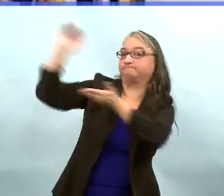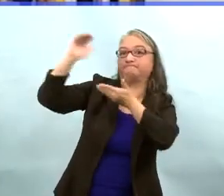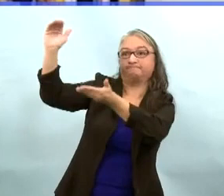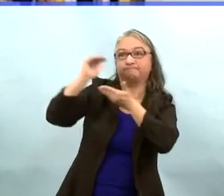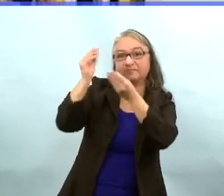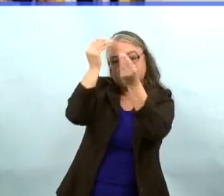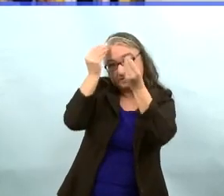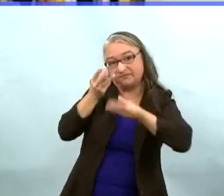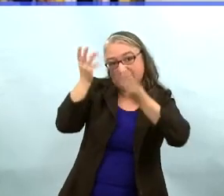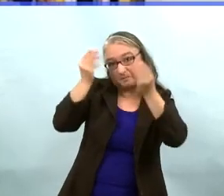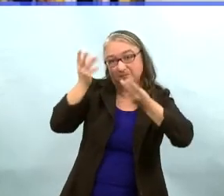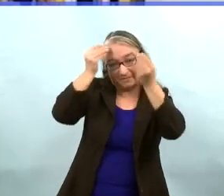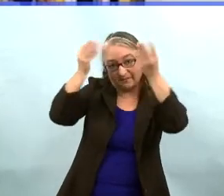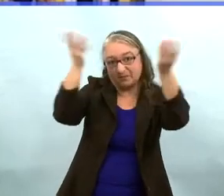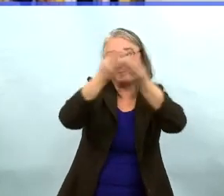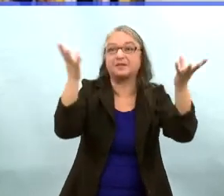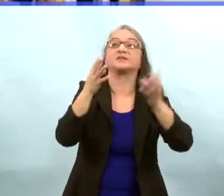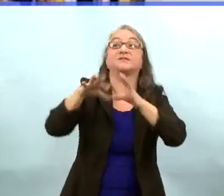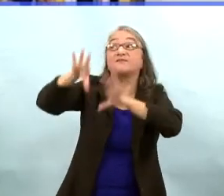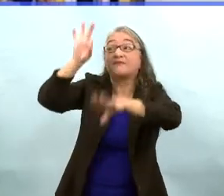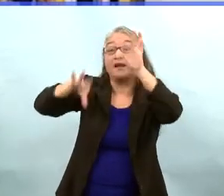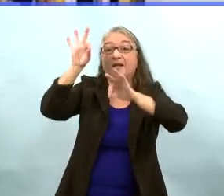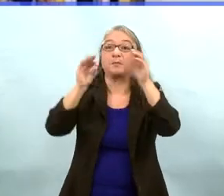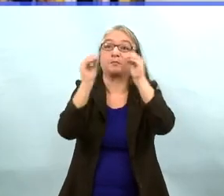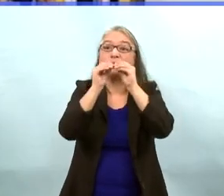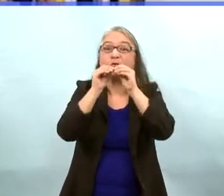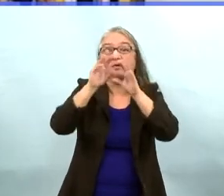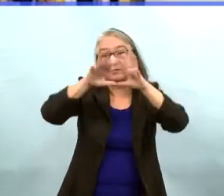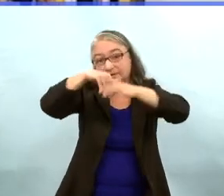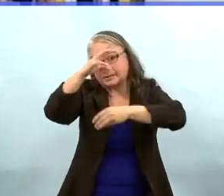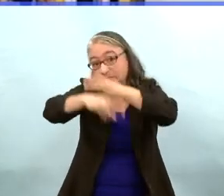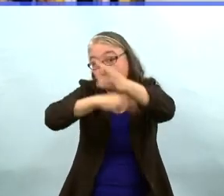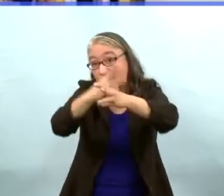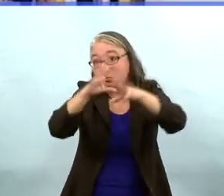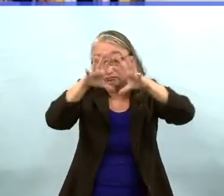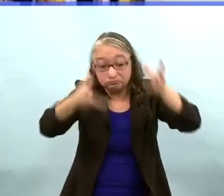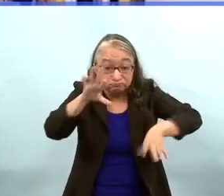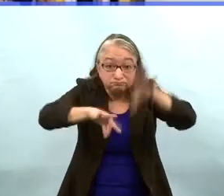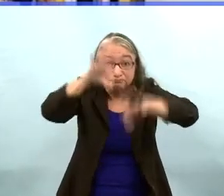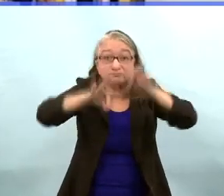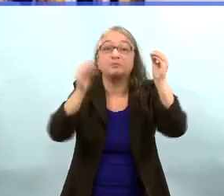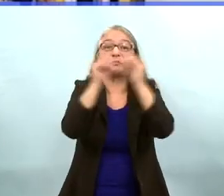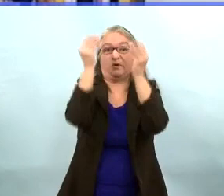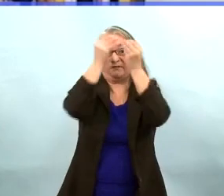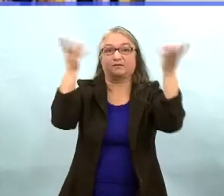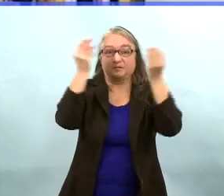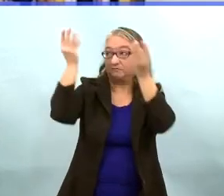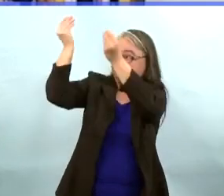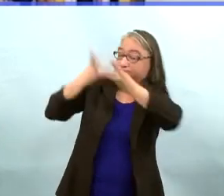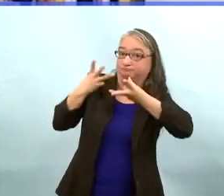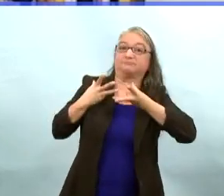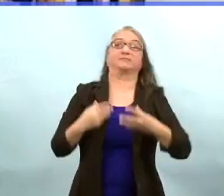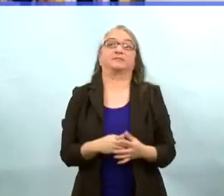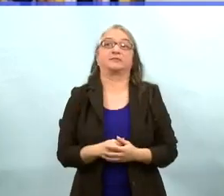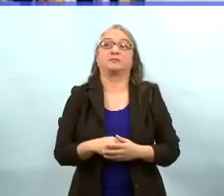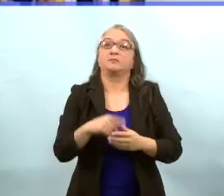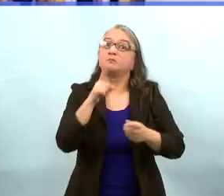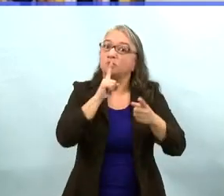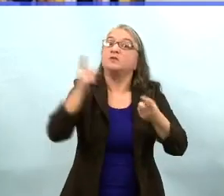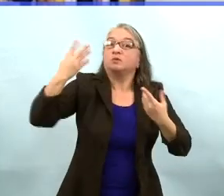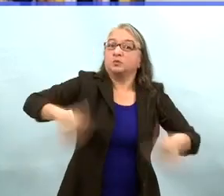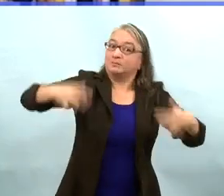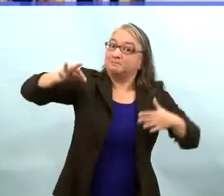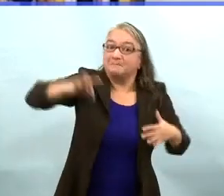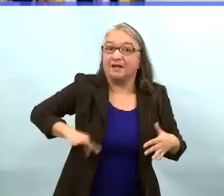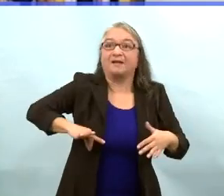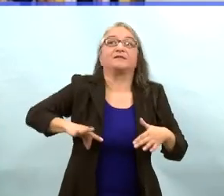y a encore des données qui vont être recueillies de la part d'études qui sont en cours et aussi de l'utilisation dans le monde réel afin de continuer à s'assurer